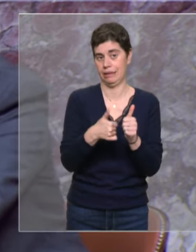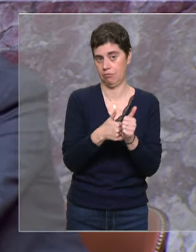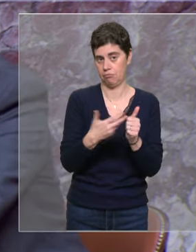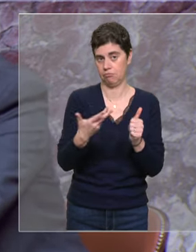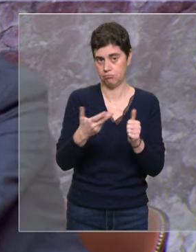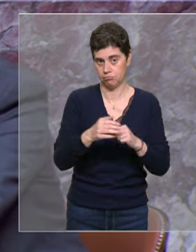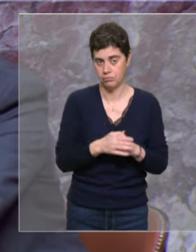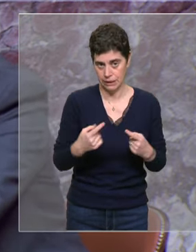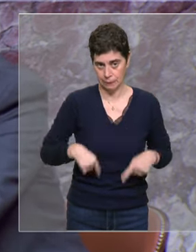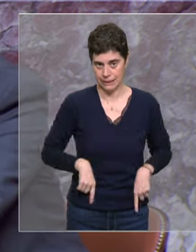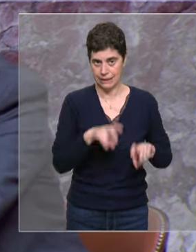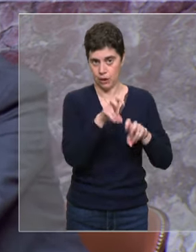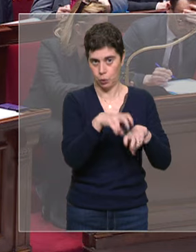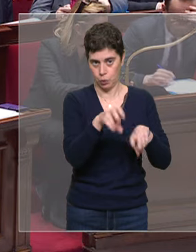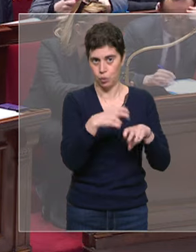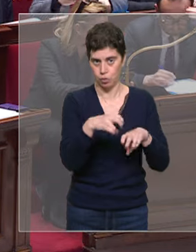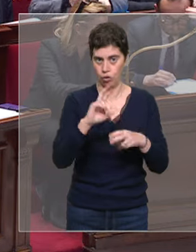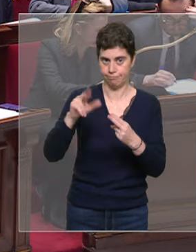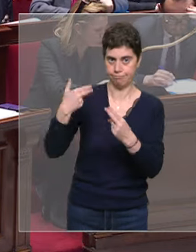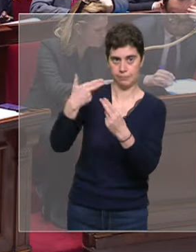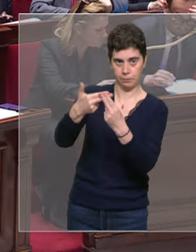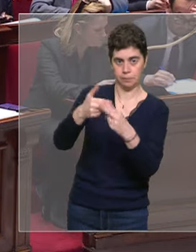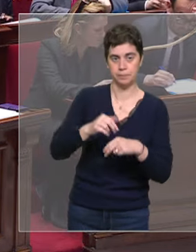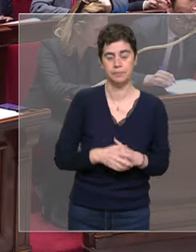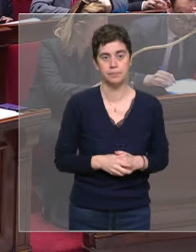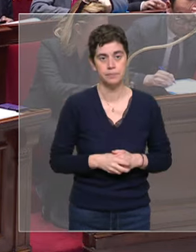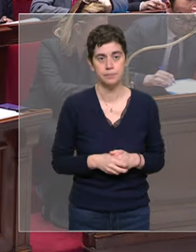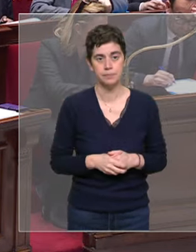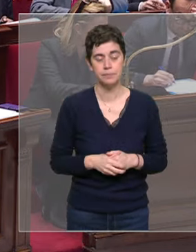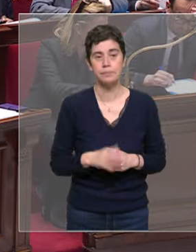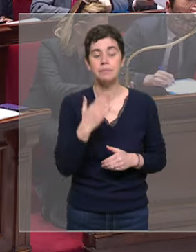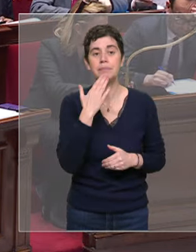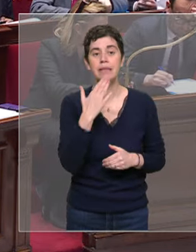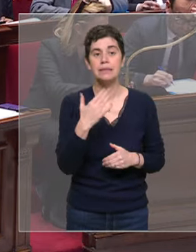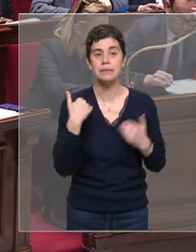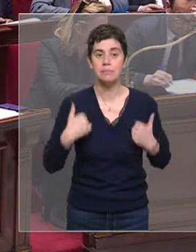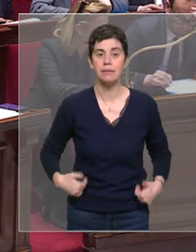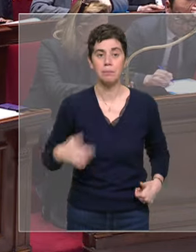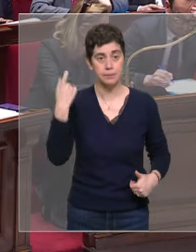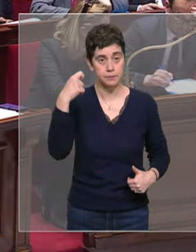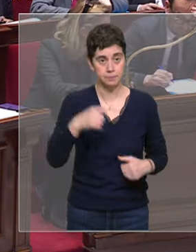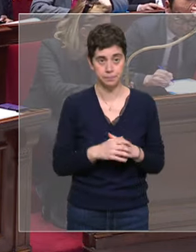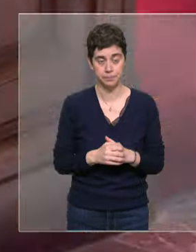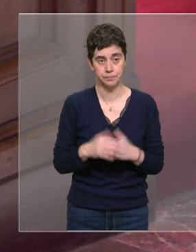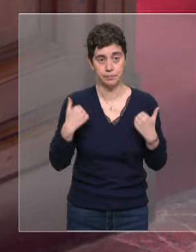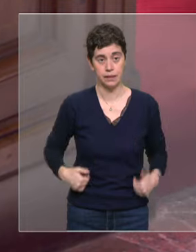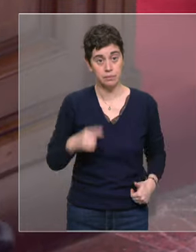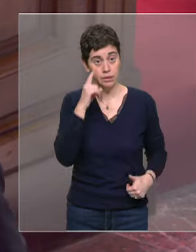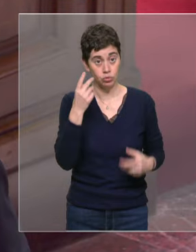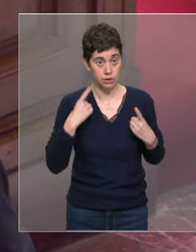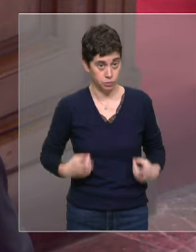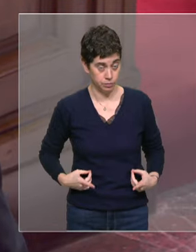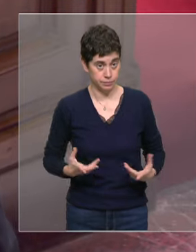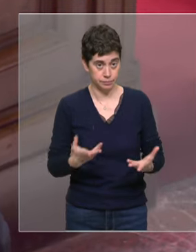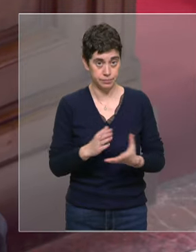ministre chargé de l'Agriculture et de la Souveraineté alimentaire. Merci Madame la Présidente, Mesdames et Messieurs les députés,